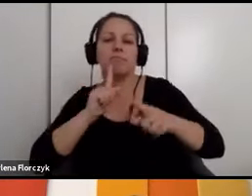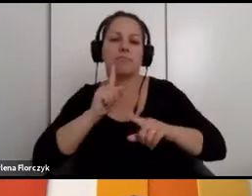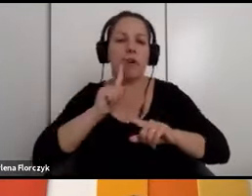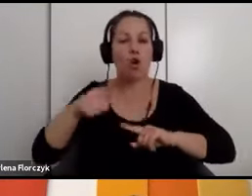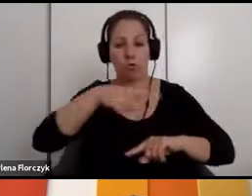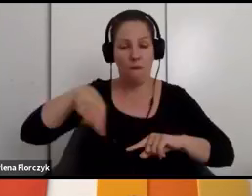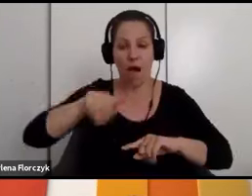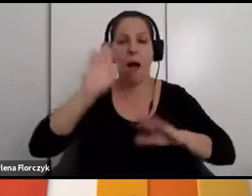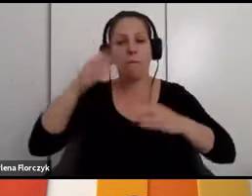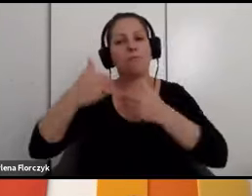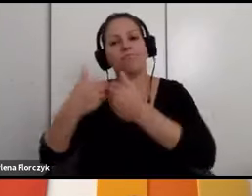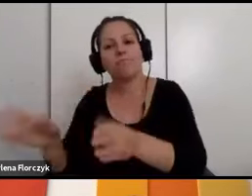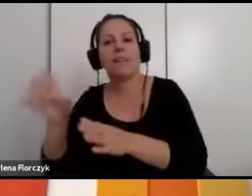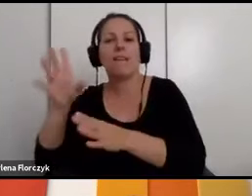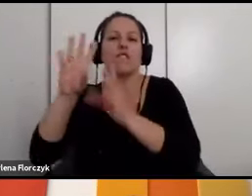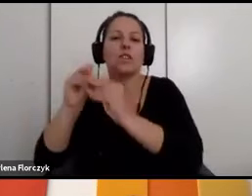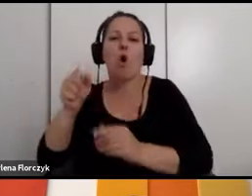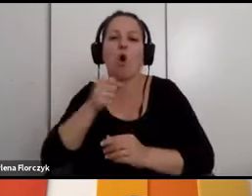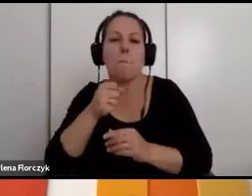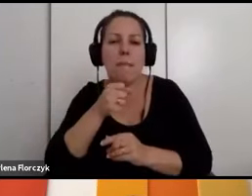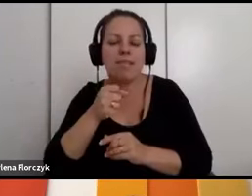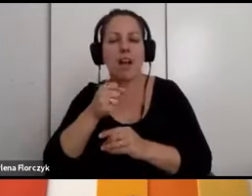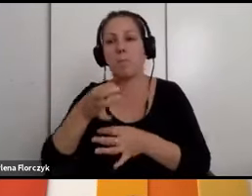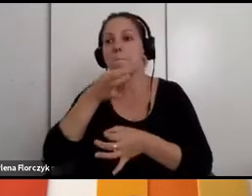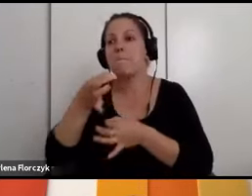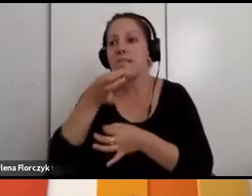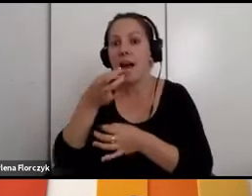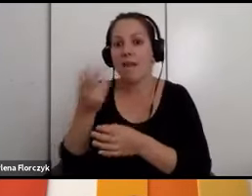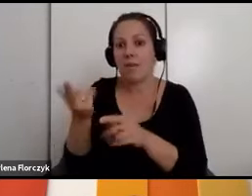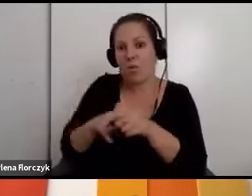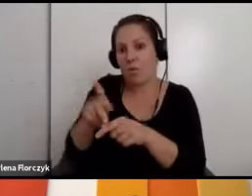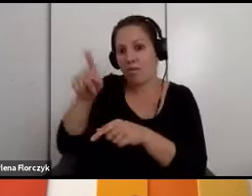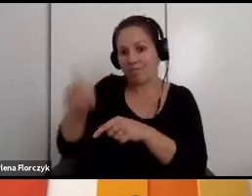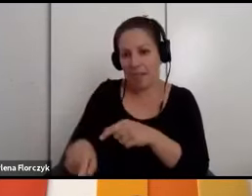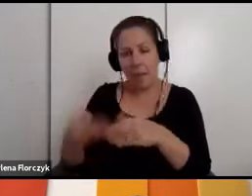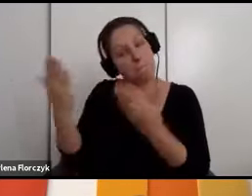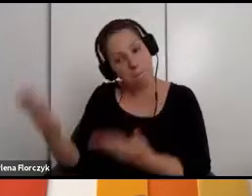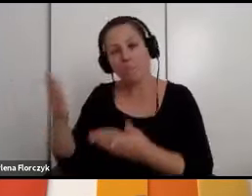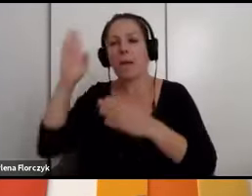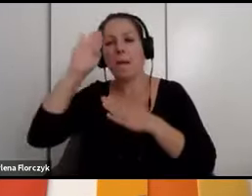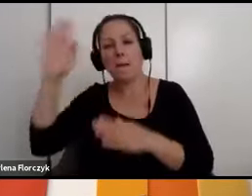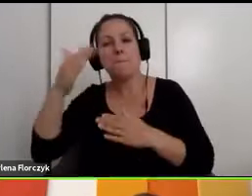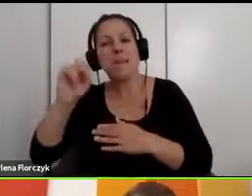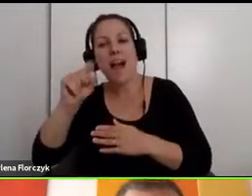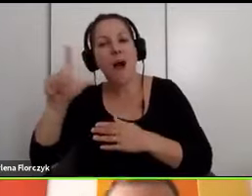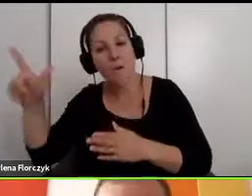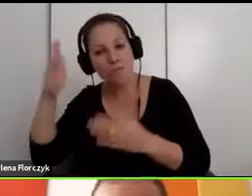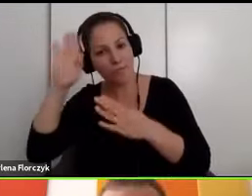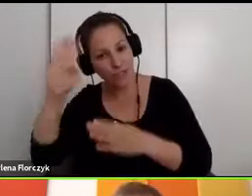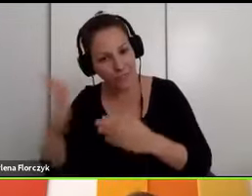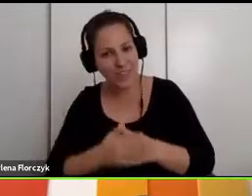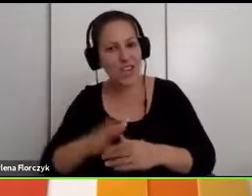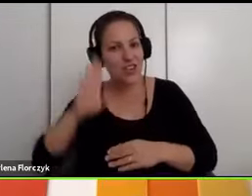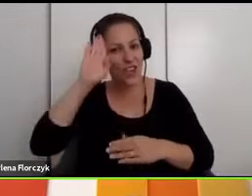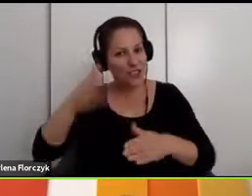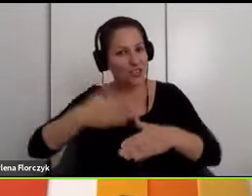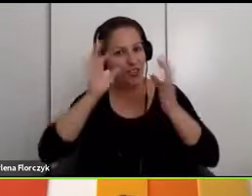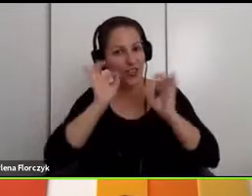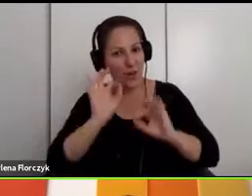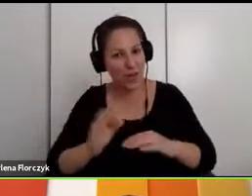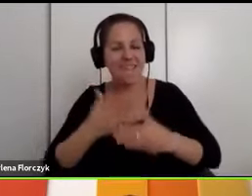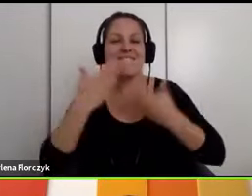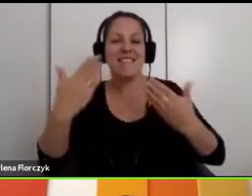później otwieramy się na wszystkie komentarze i pytania, które padną. Michale, cześć. Cześć, dzień dobry.